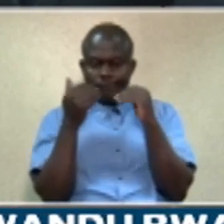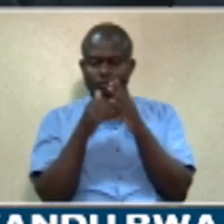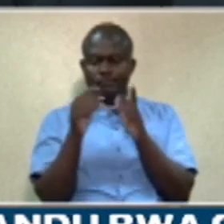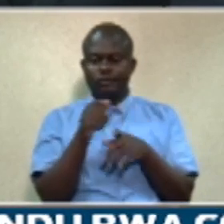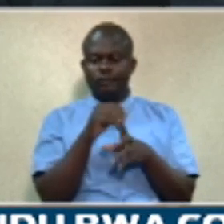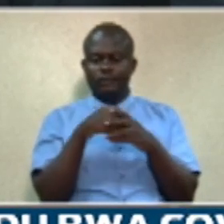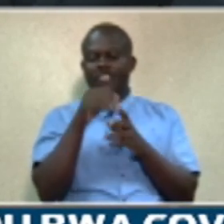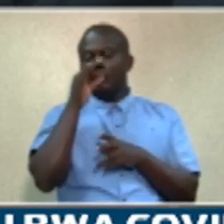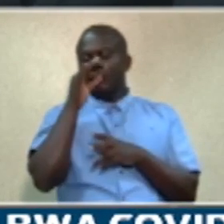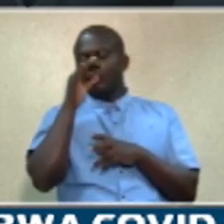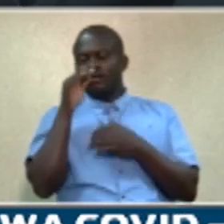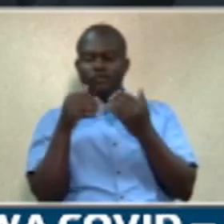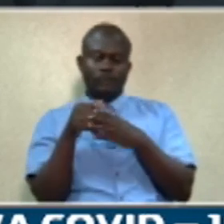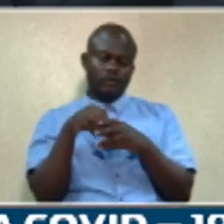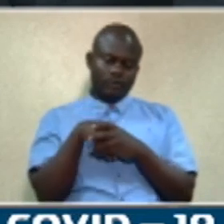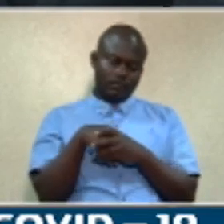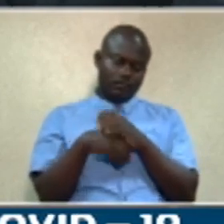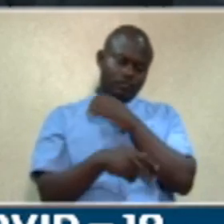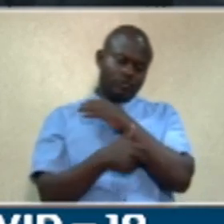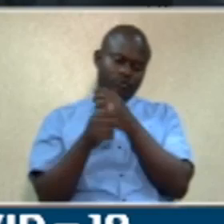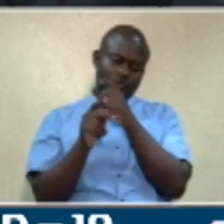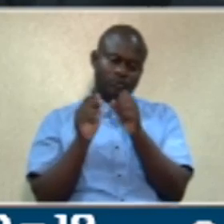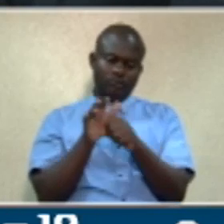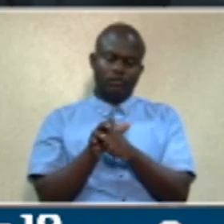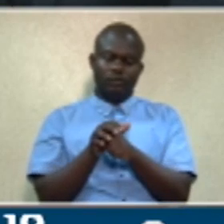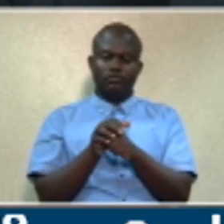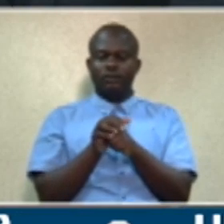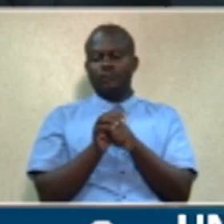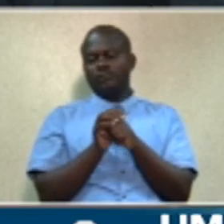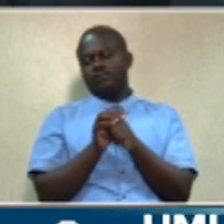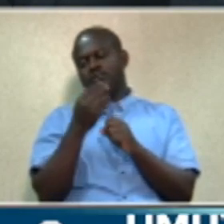birimo ibiyobyabwenge, birimo ushimuta abantu, trafficking